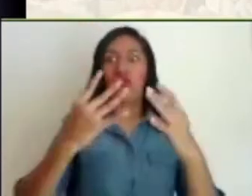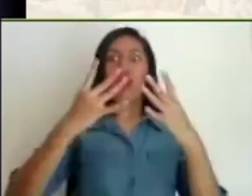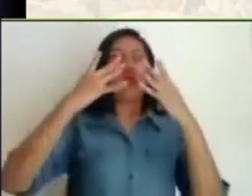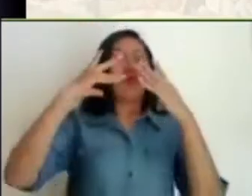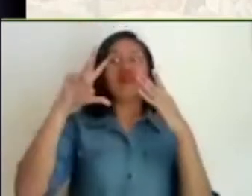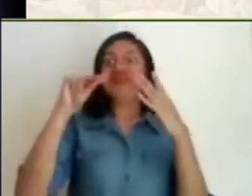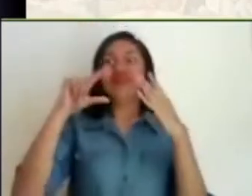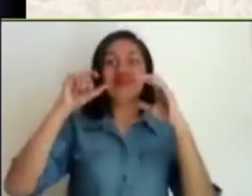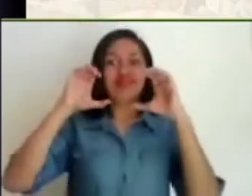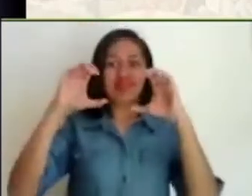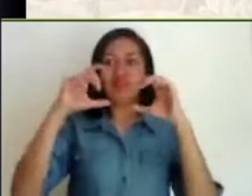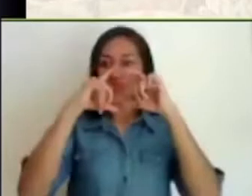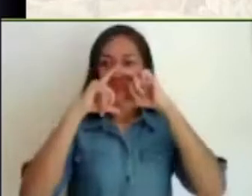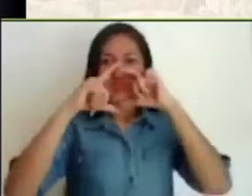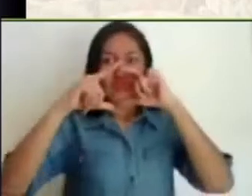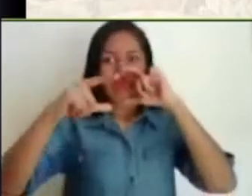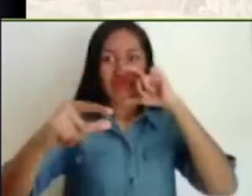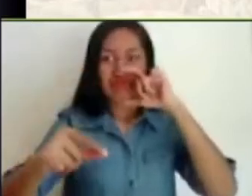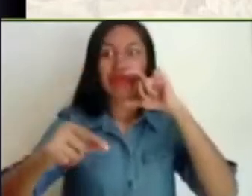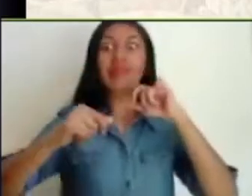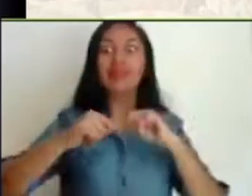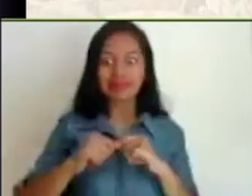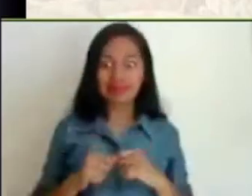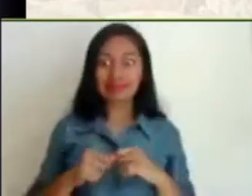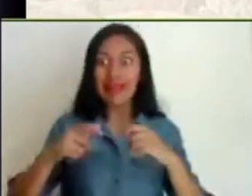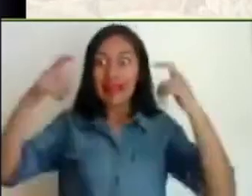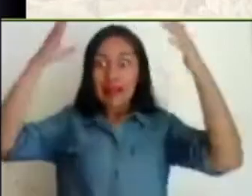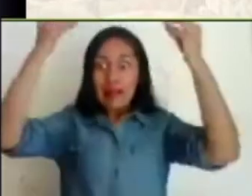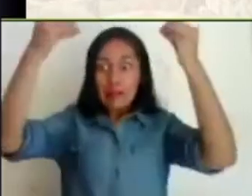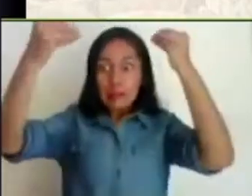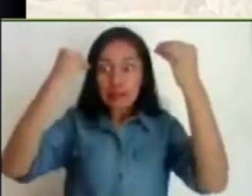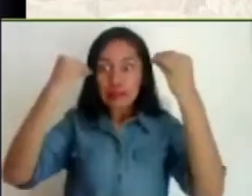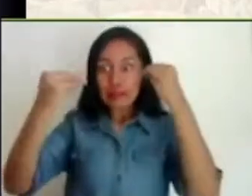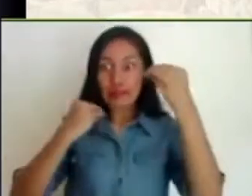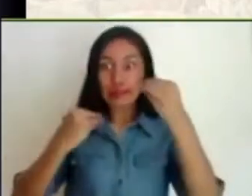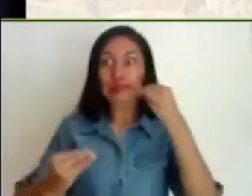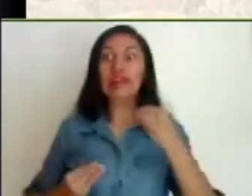senza possibilmente toccarli nonostante i guanti protettivi.